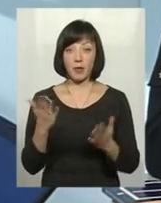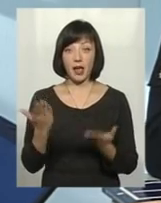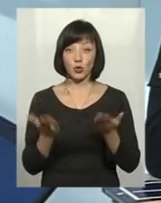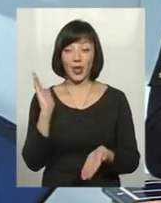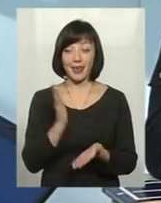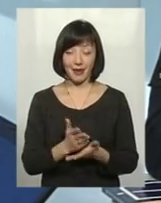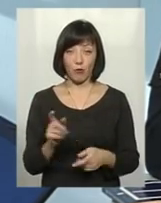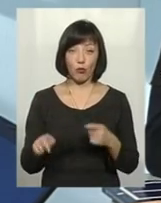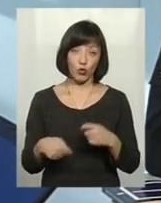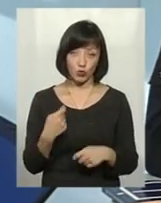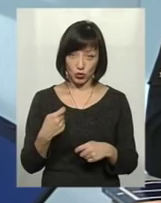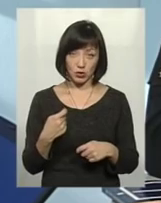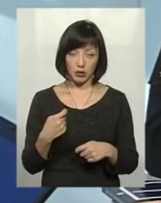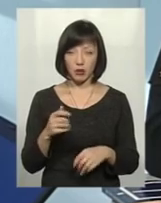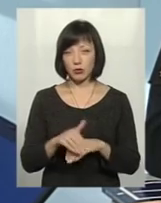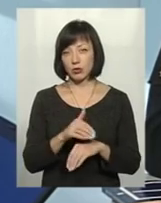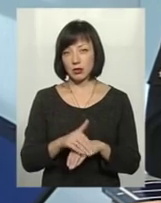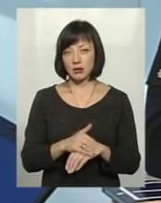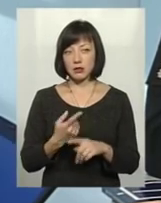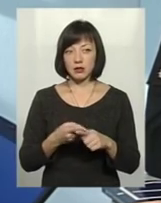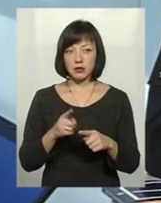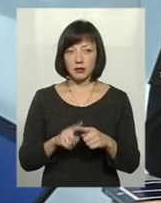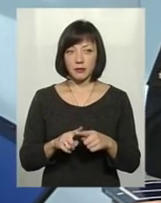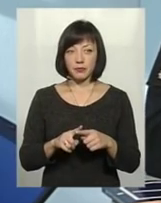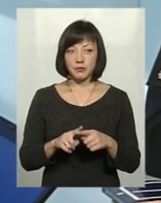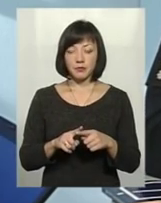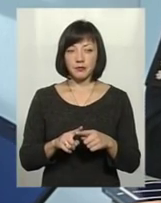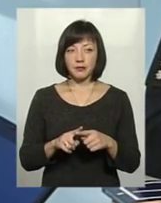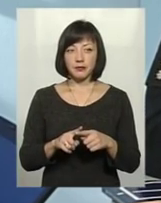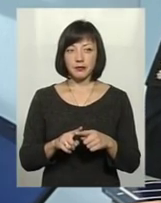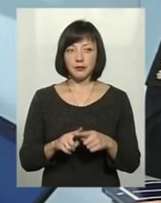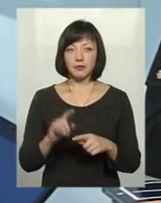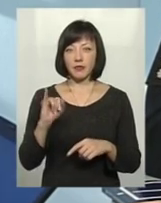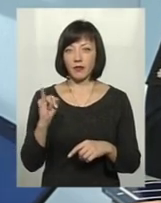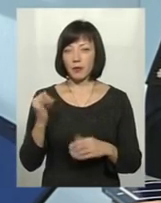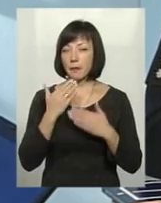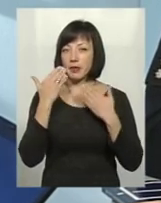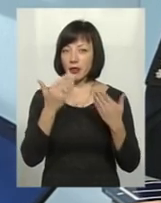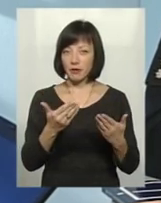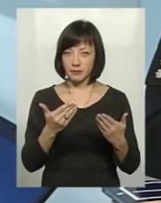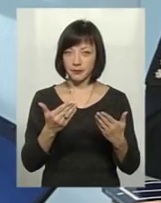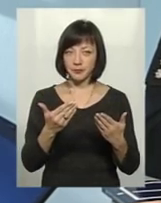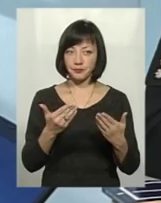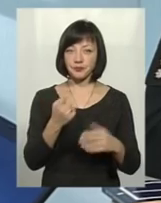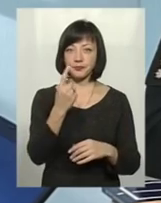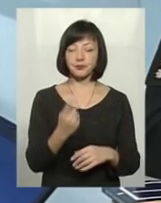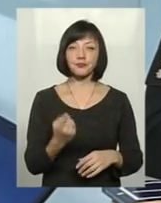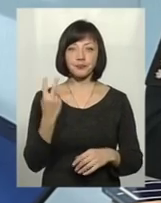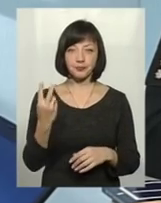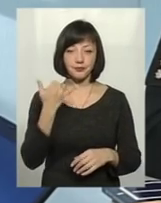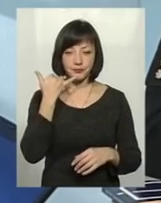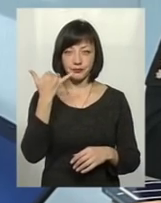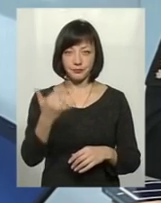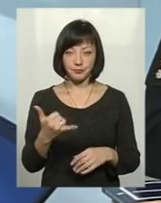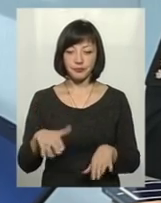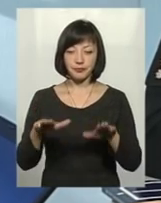такі порушення, будь ласка, даний громадянин, знову ж таки, як Іванович сказав, лінія 102, на місце